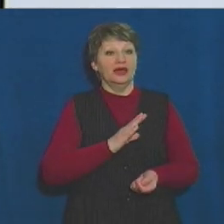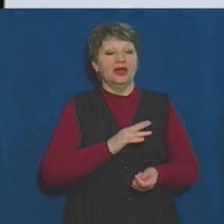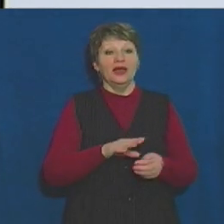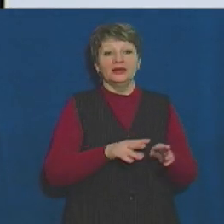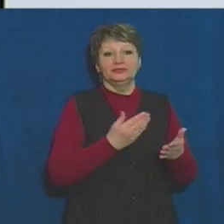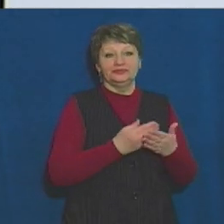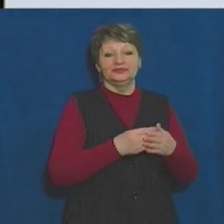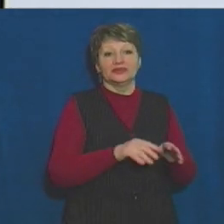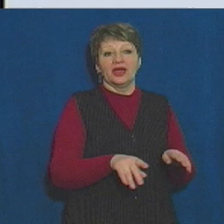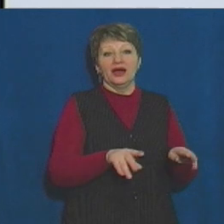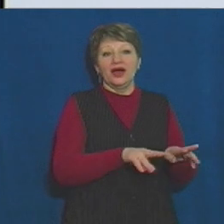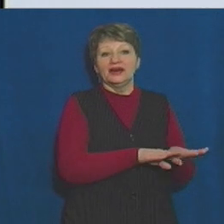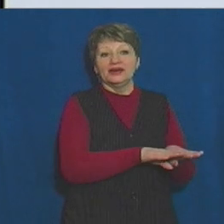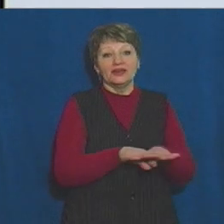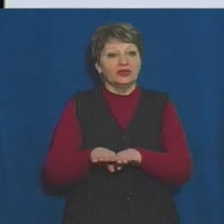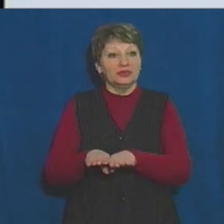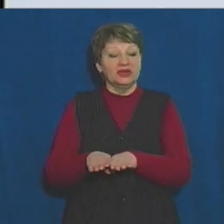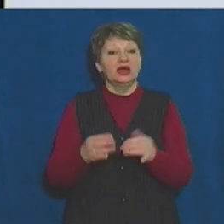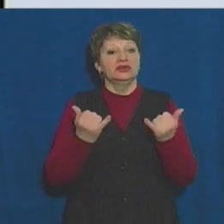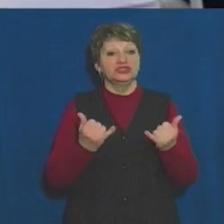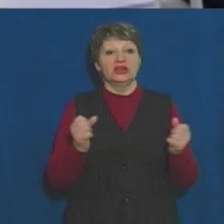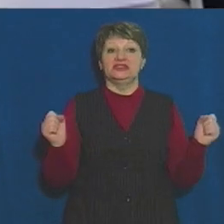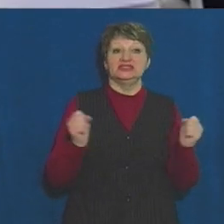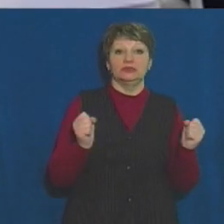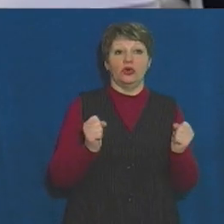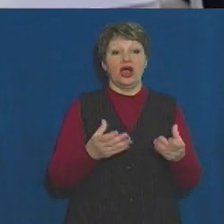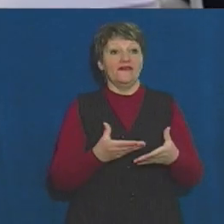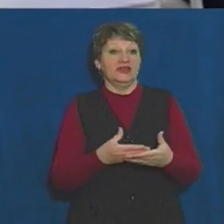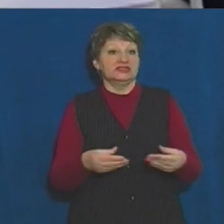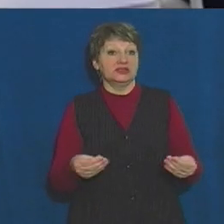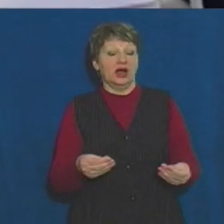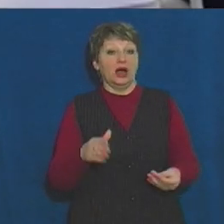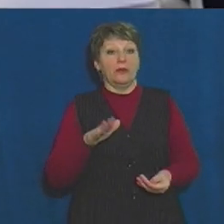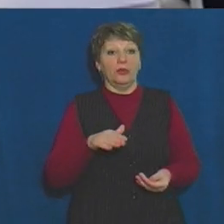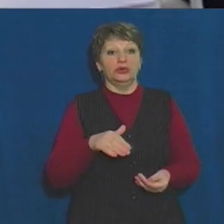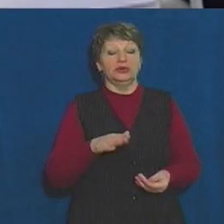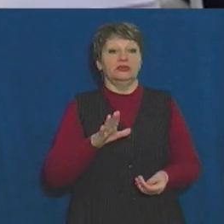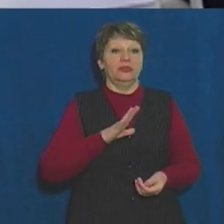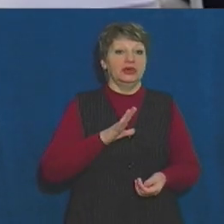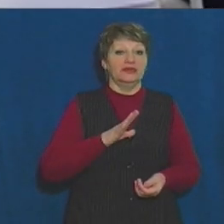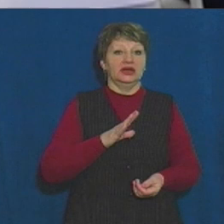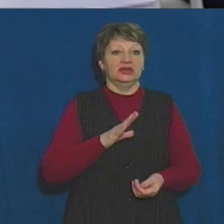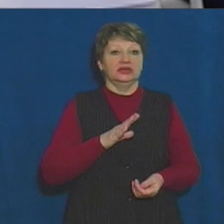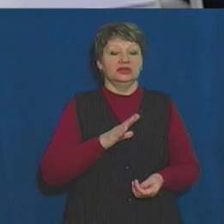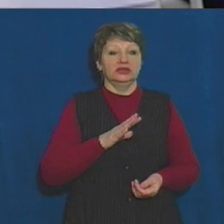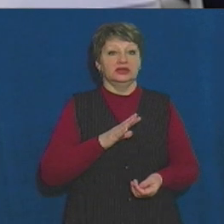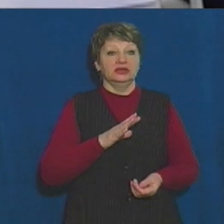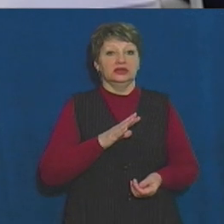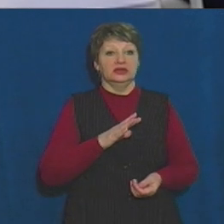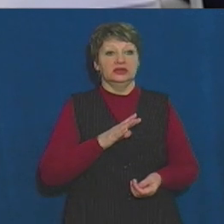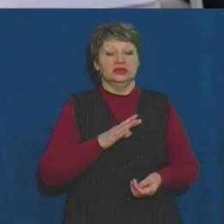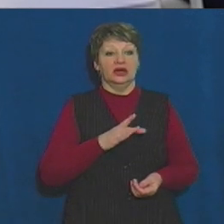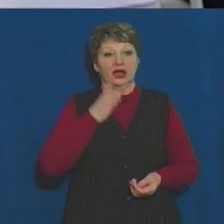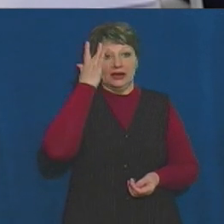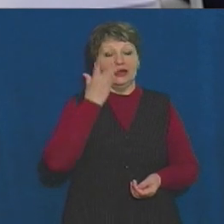протягом всього року, зараз це зима, весна, потім весни, як такий у нас десь тиждень, і далі йде